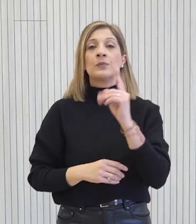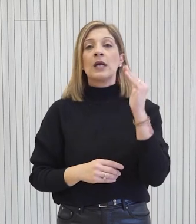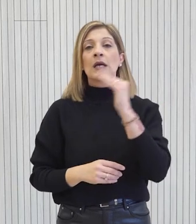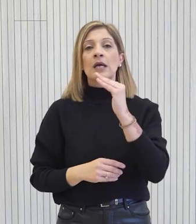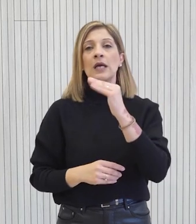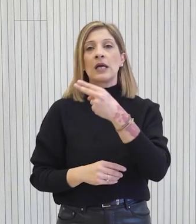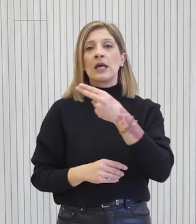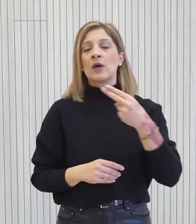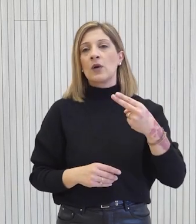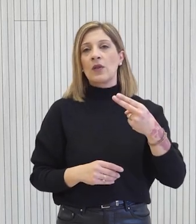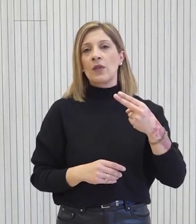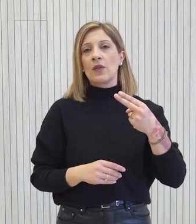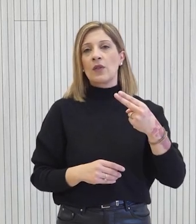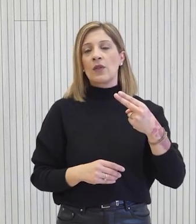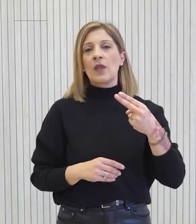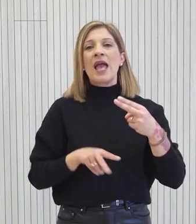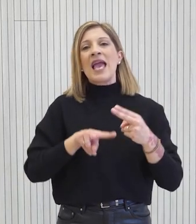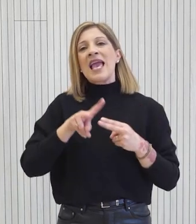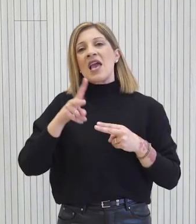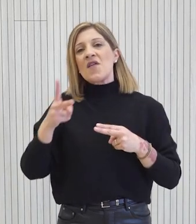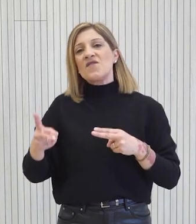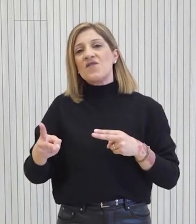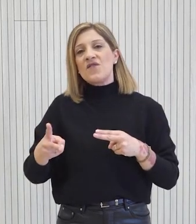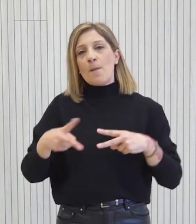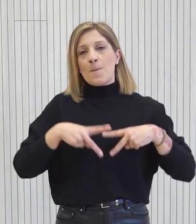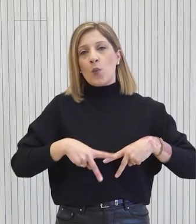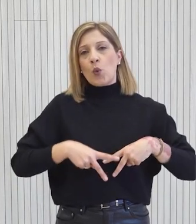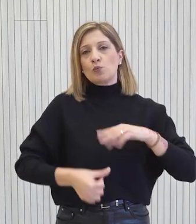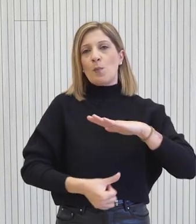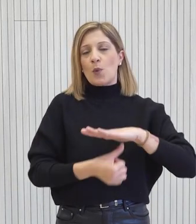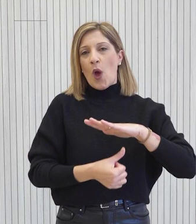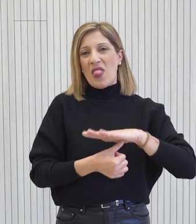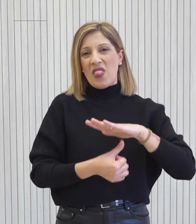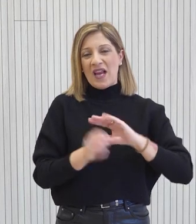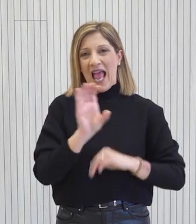σε σχέση με το θέμα του Υπουργού του Αγίου για την Προεδρία.